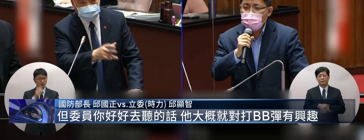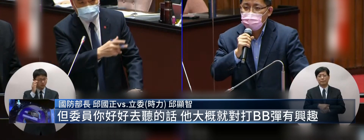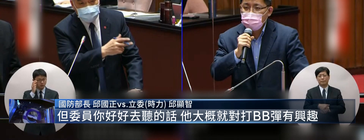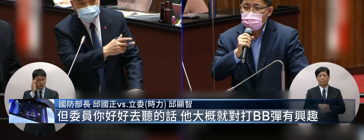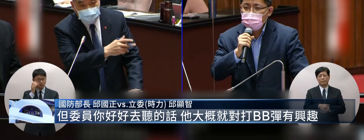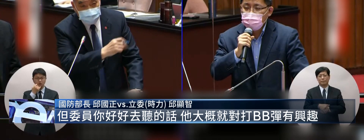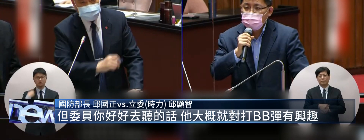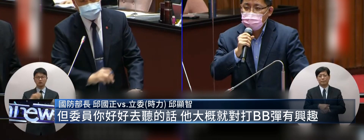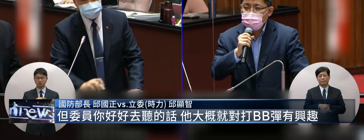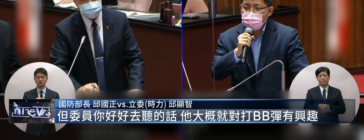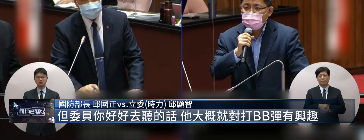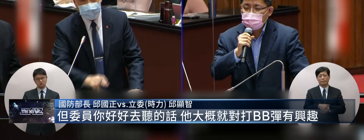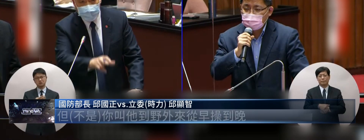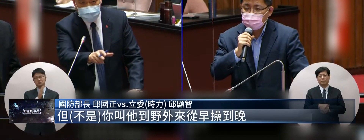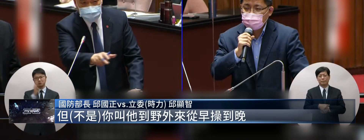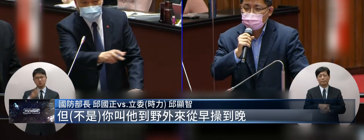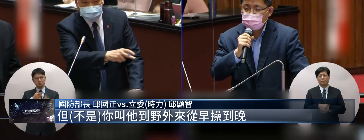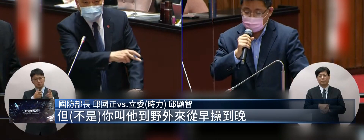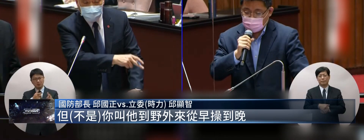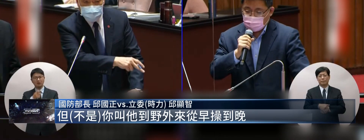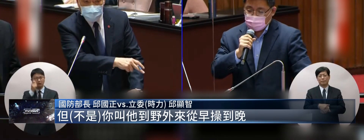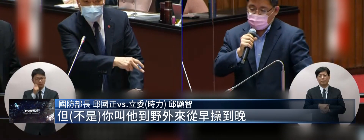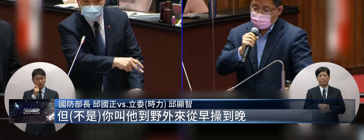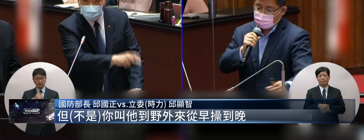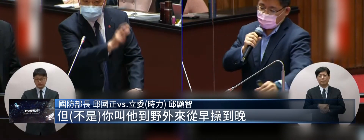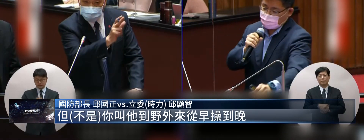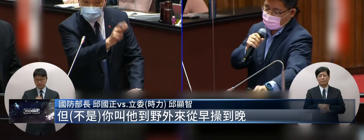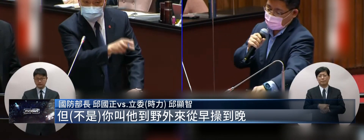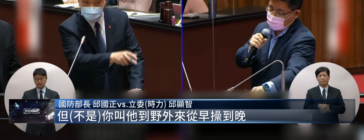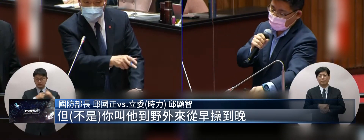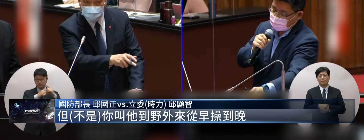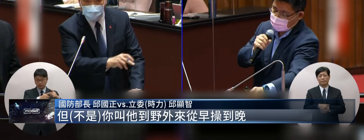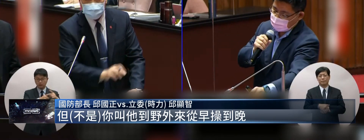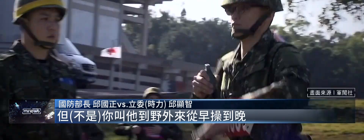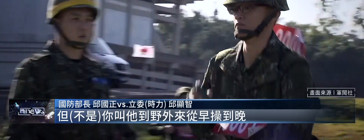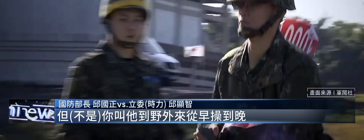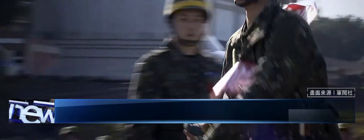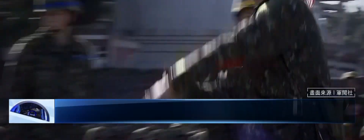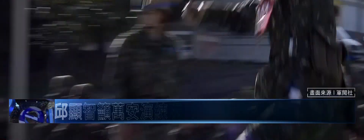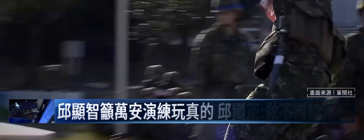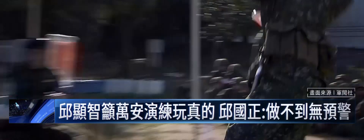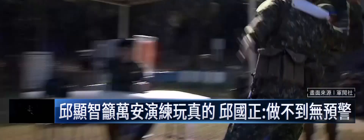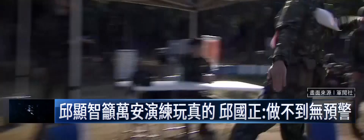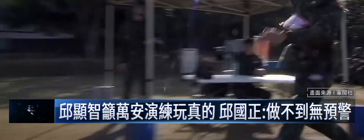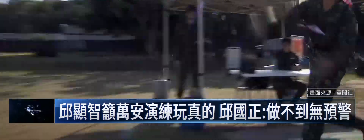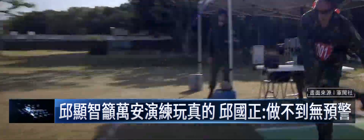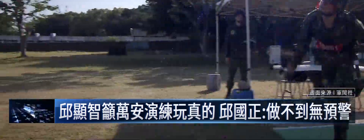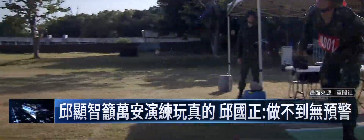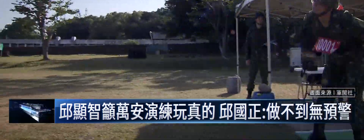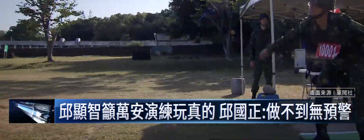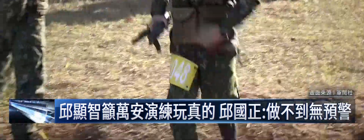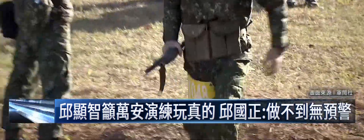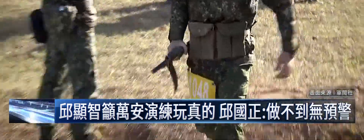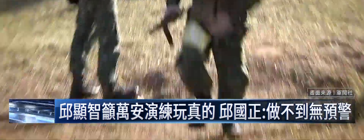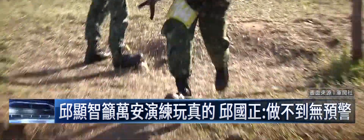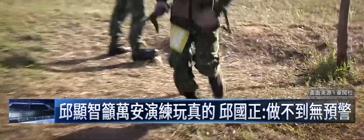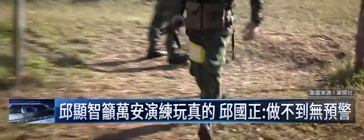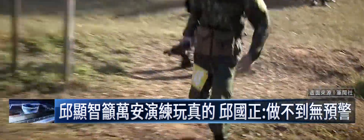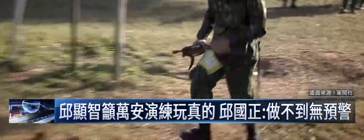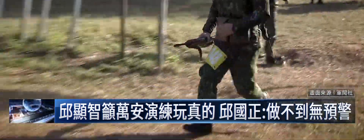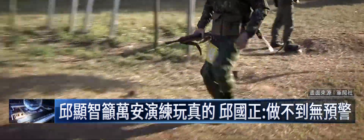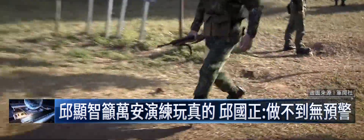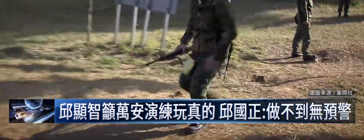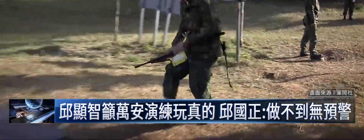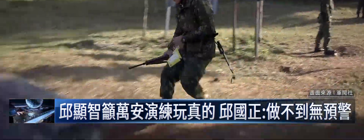家就对打 BB 弹有兴趣， 是 增加到我们野外来，从早操到晚。 强调打仗不是玩假的，但面对瞬